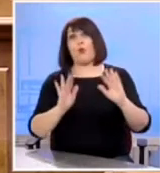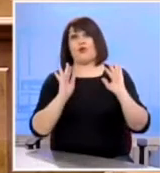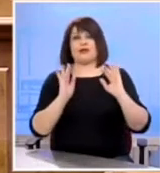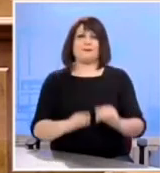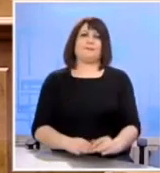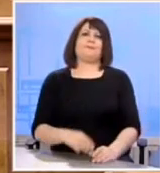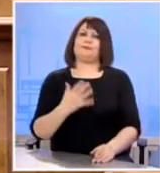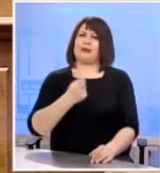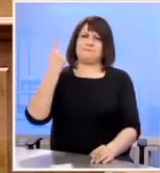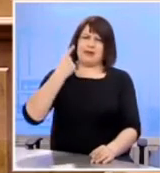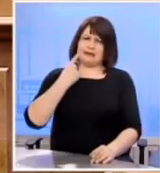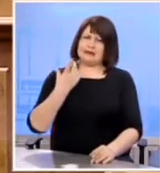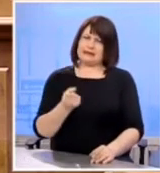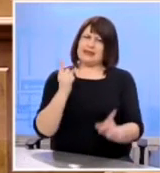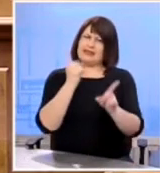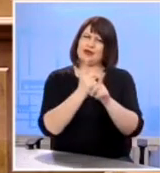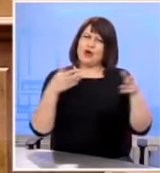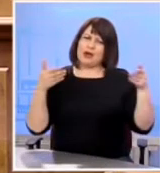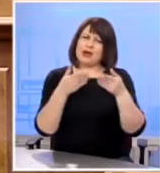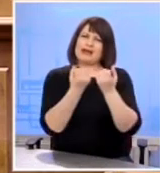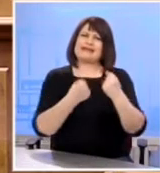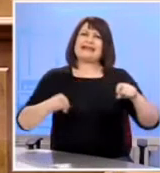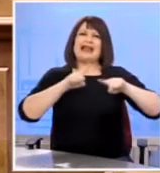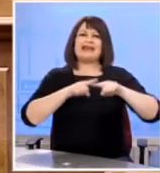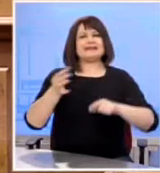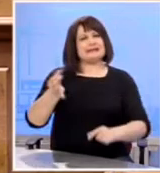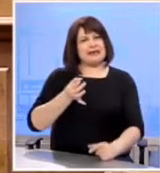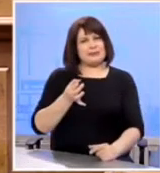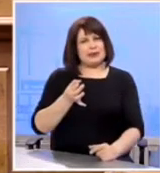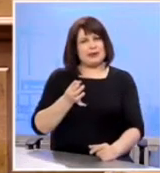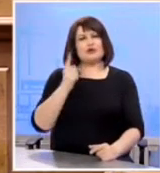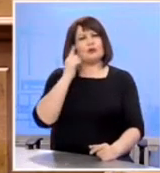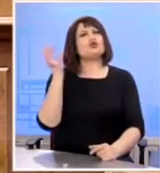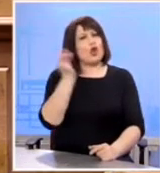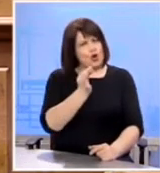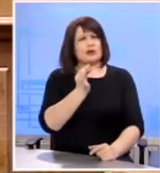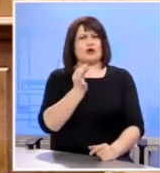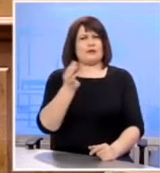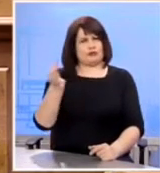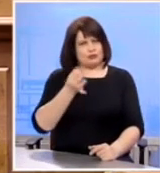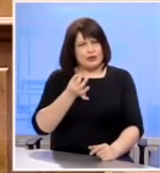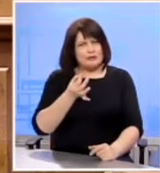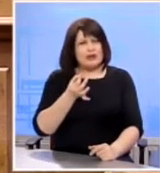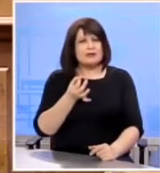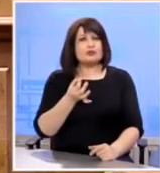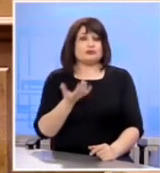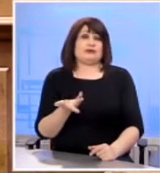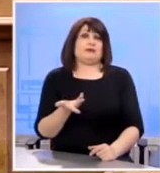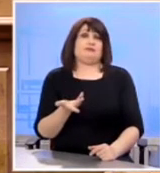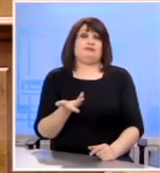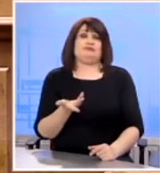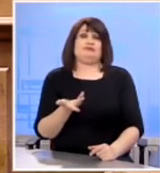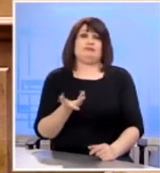παρατήρηση από τον ειδικό αγορητή των ανεξαρτήτων Ελλήνων, την οποία θεωρούμε λογική, ούτως ώστε να μην μπορεί